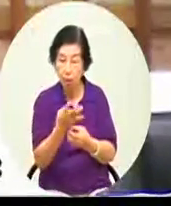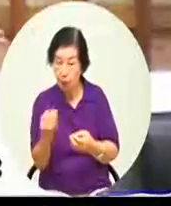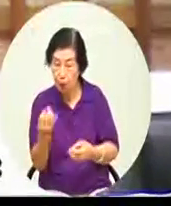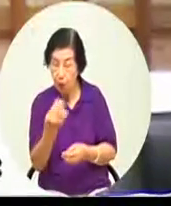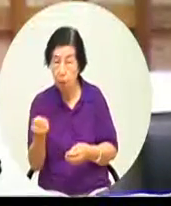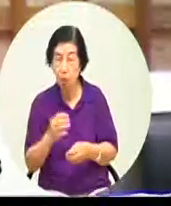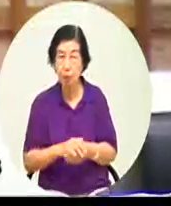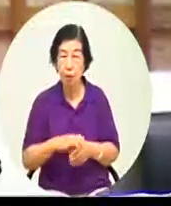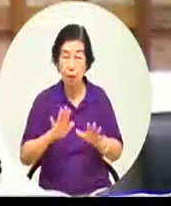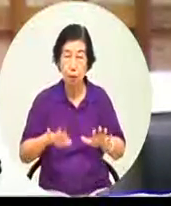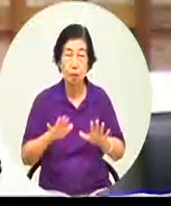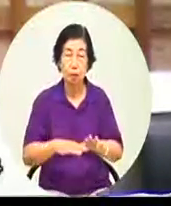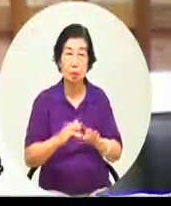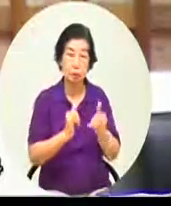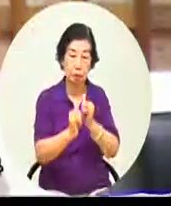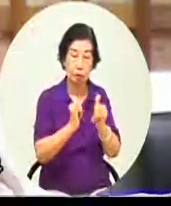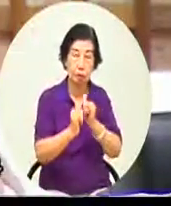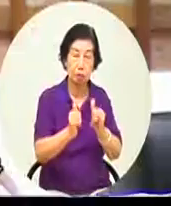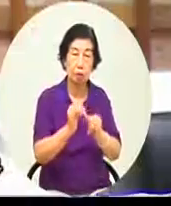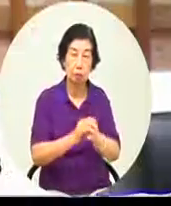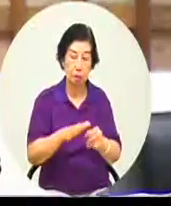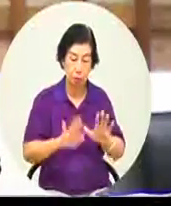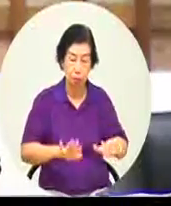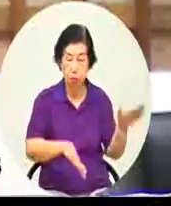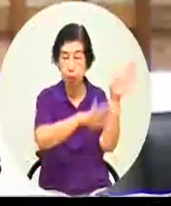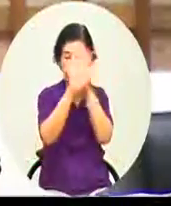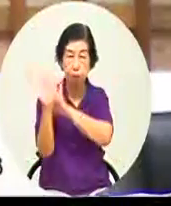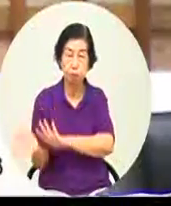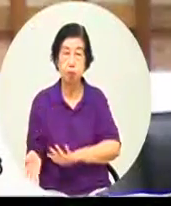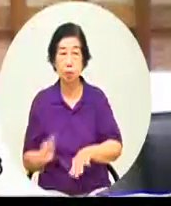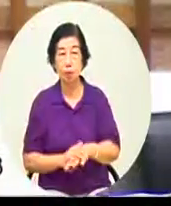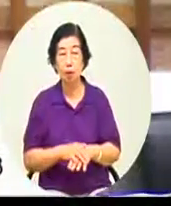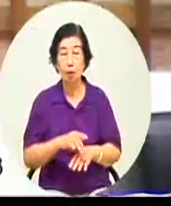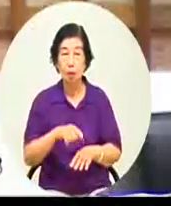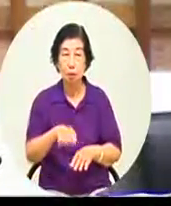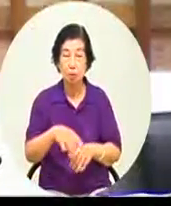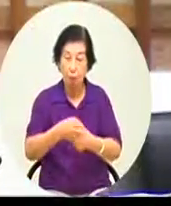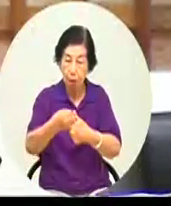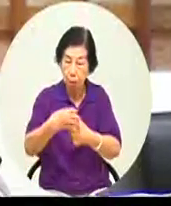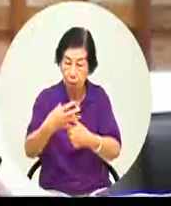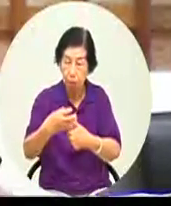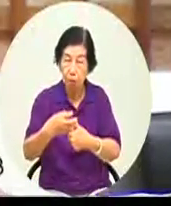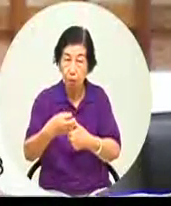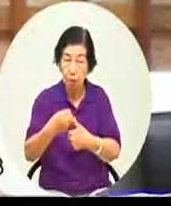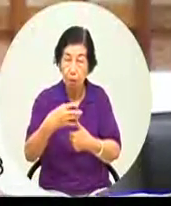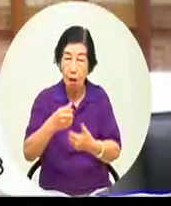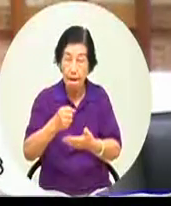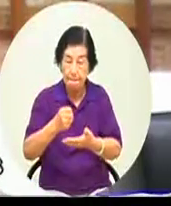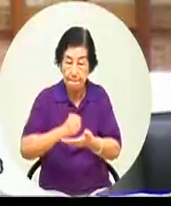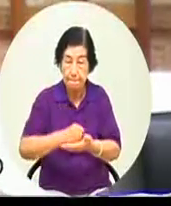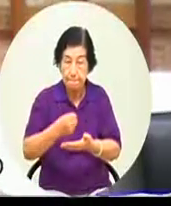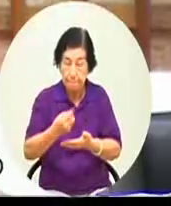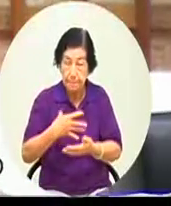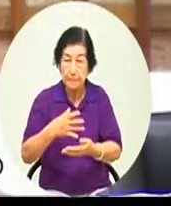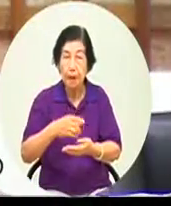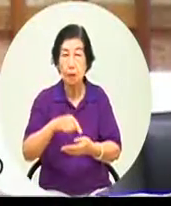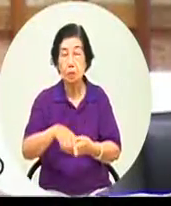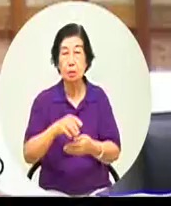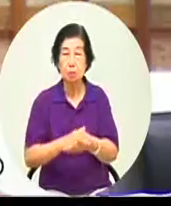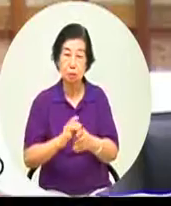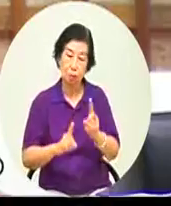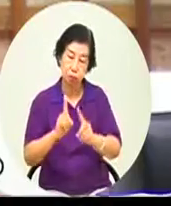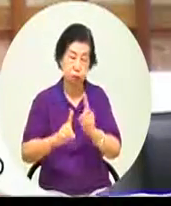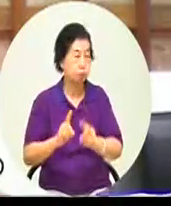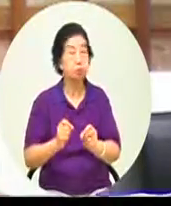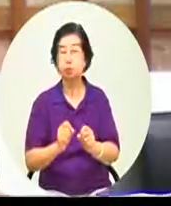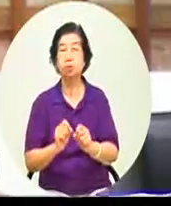会的现有的这个现况，并不是跟你所工作报告上面的一个真正的能够对比的。我